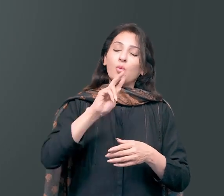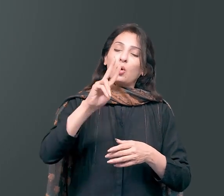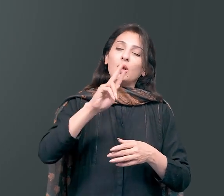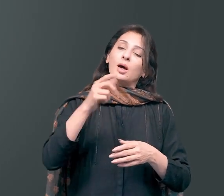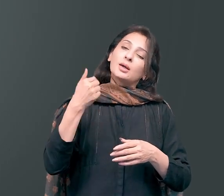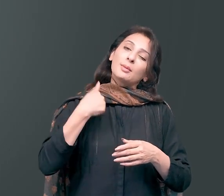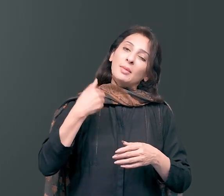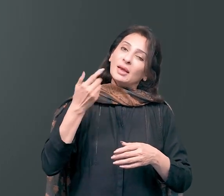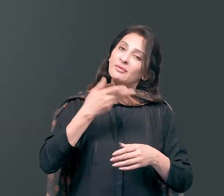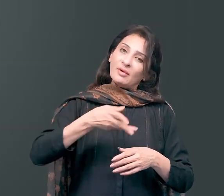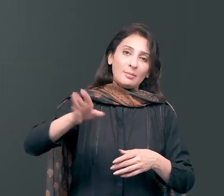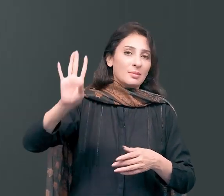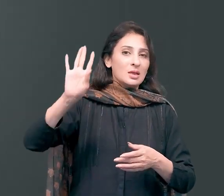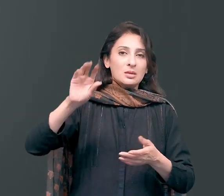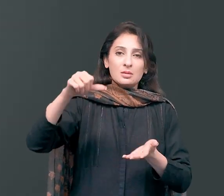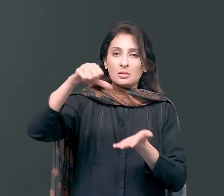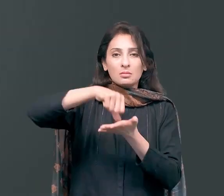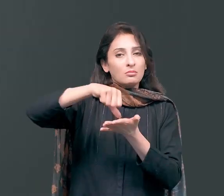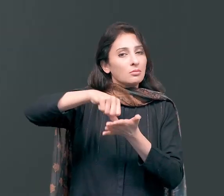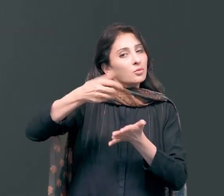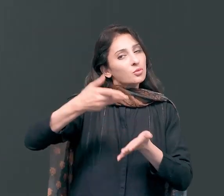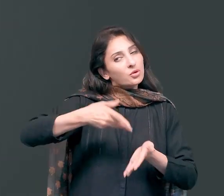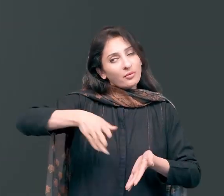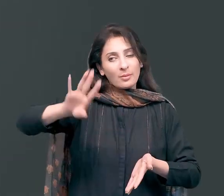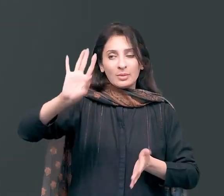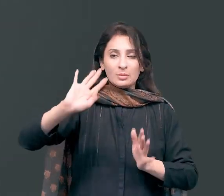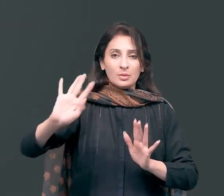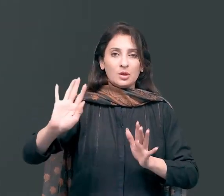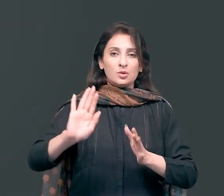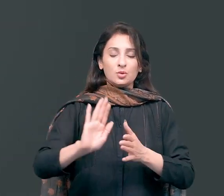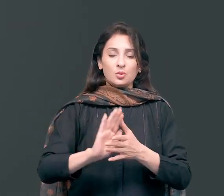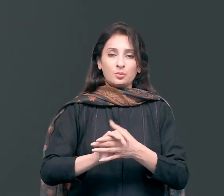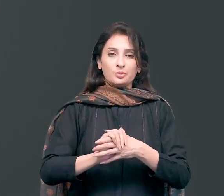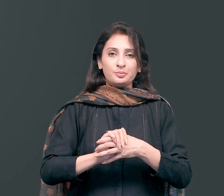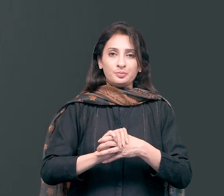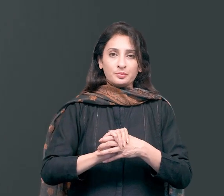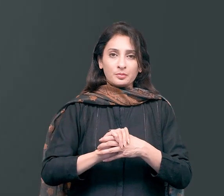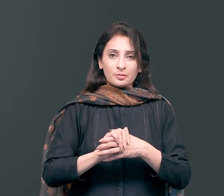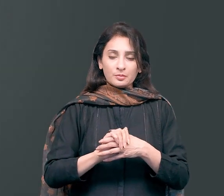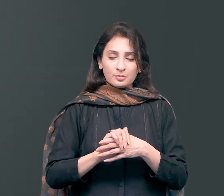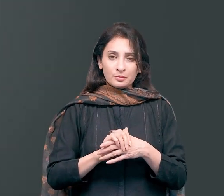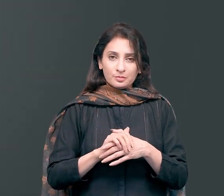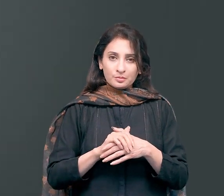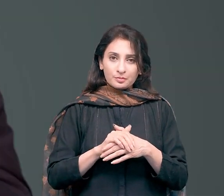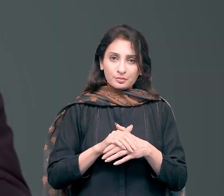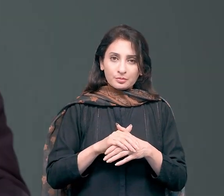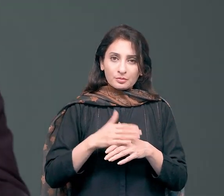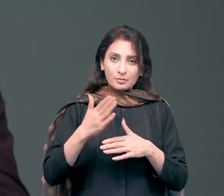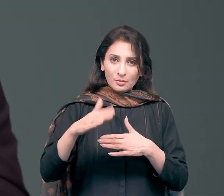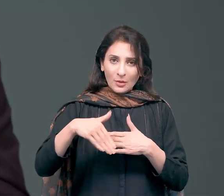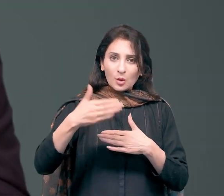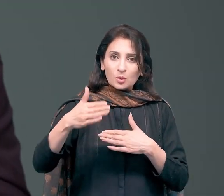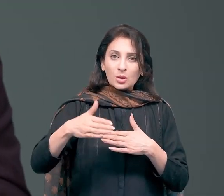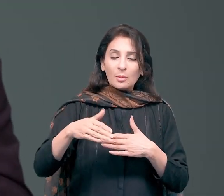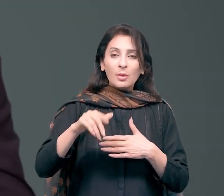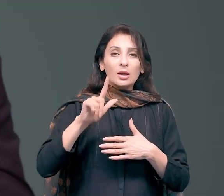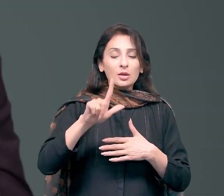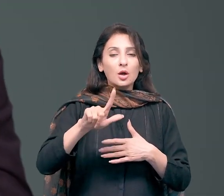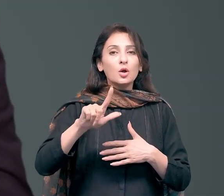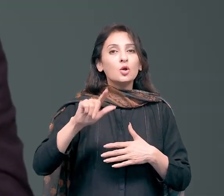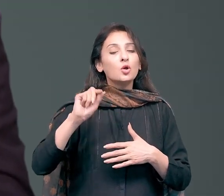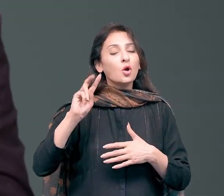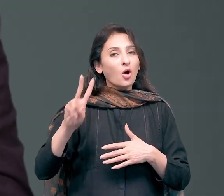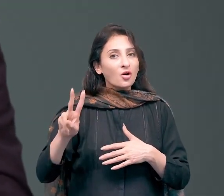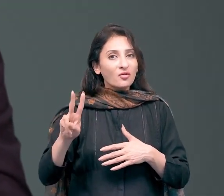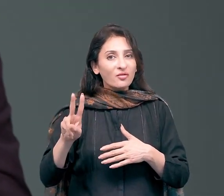مسٹر چرچل جو کہ پرائم منسٹر تھے ان دنوں، انہوں نے لارڈ ویول کو یہاں پر گورنر جنرل اور وائس رائے بنا دیا۔